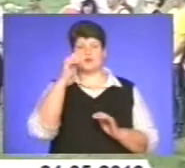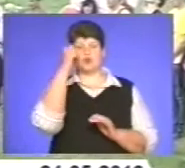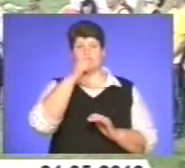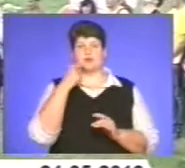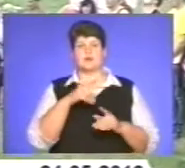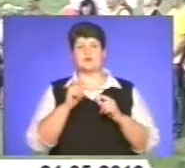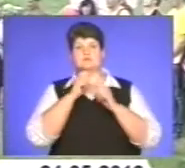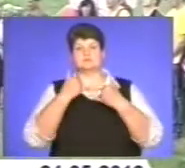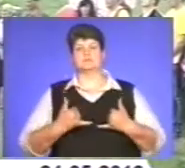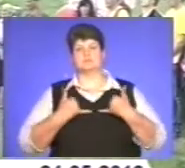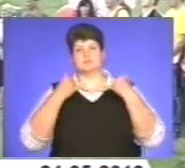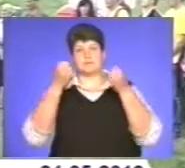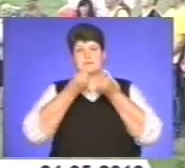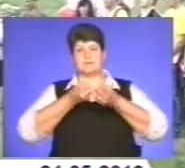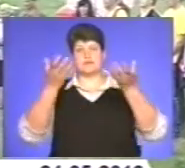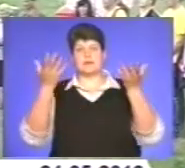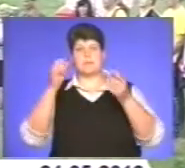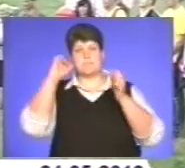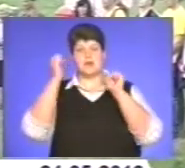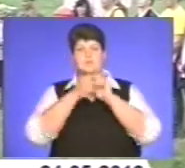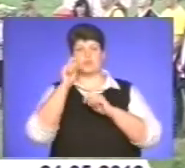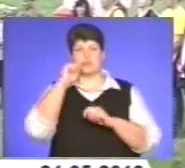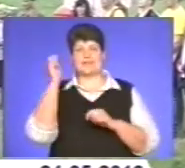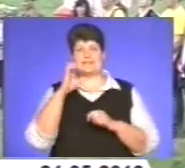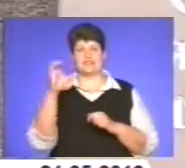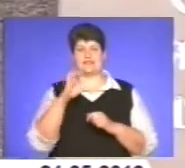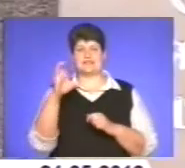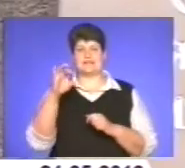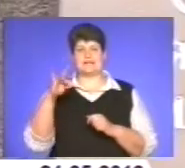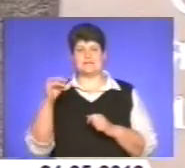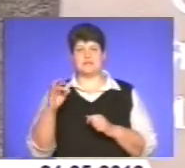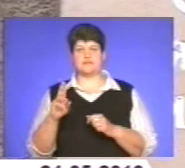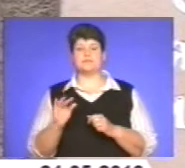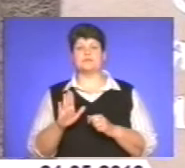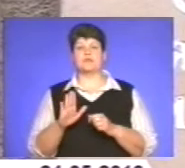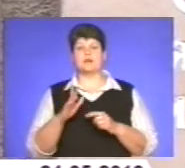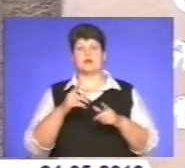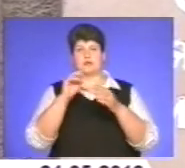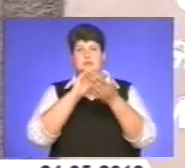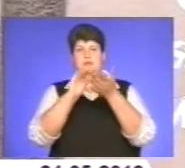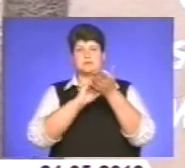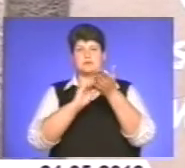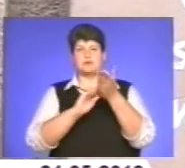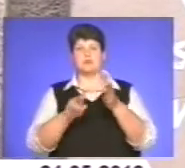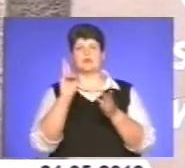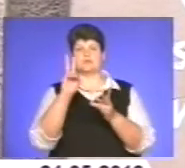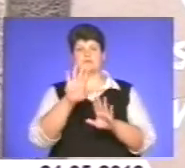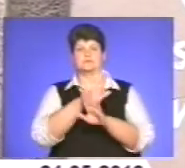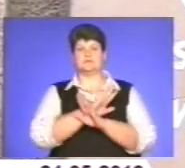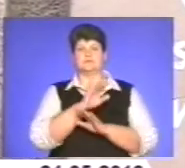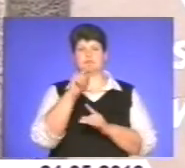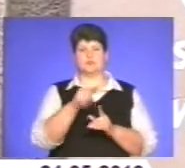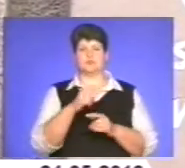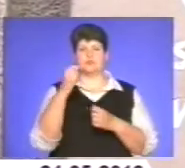як данина світлій пам'яті українських січових стрільців. На мармурових плитах викарбовані імена полеглих тут героїв,